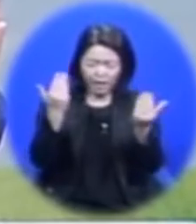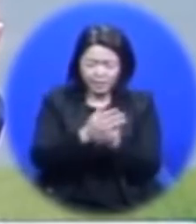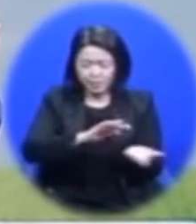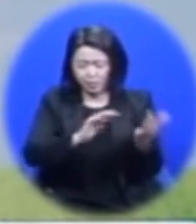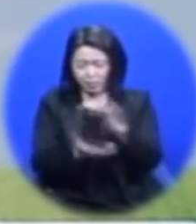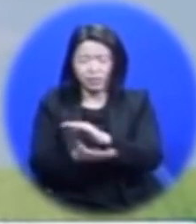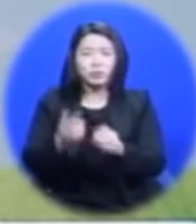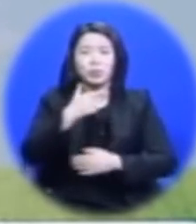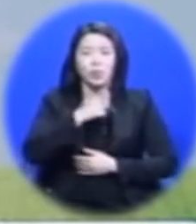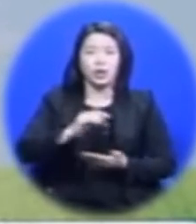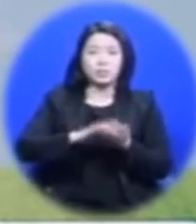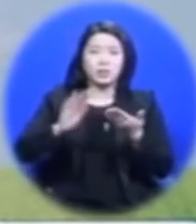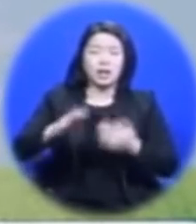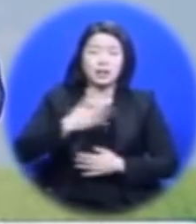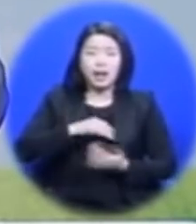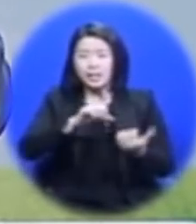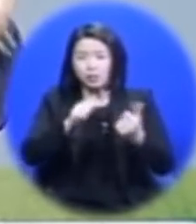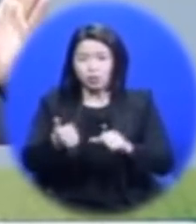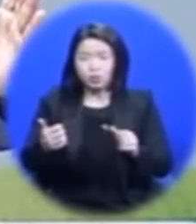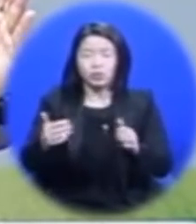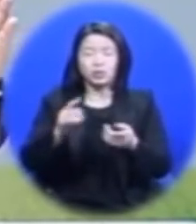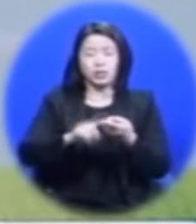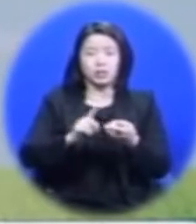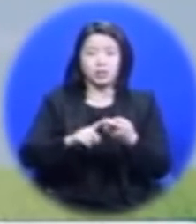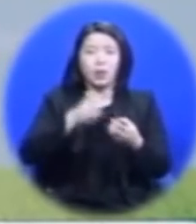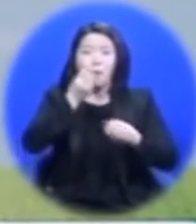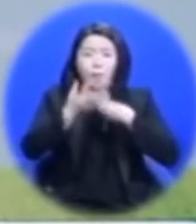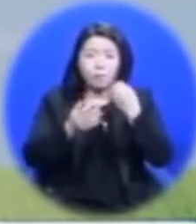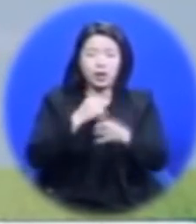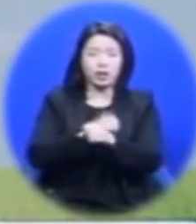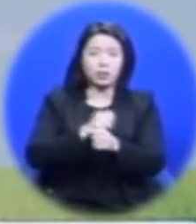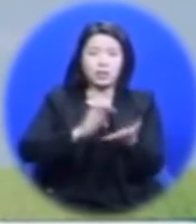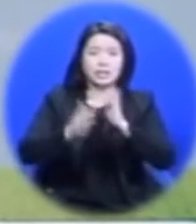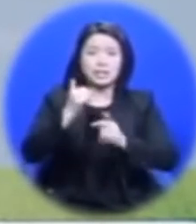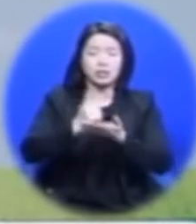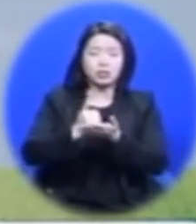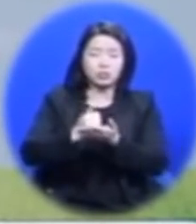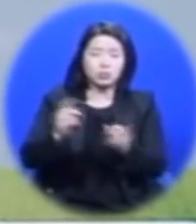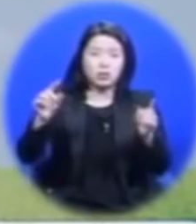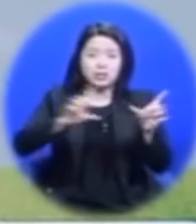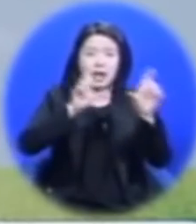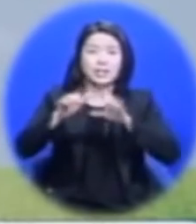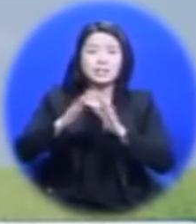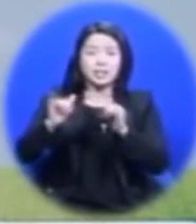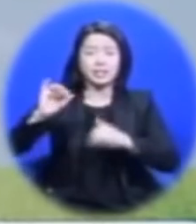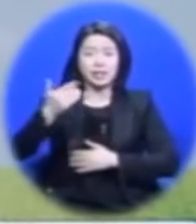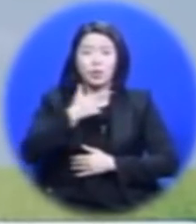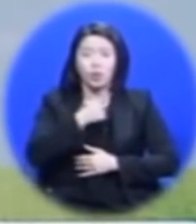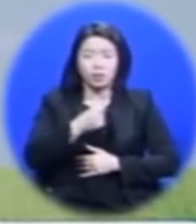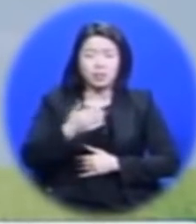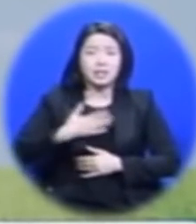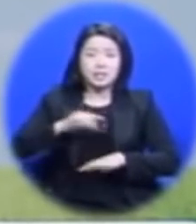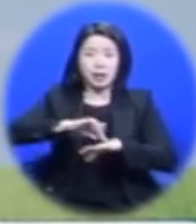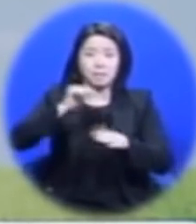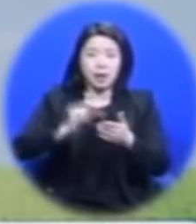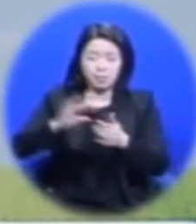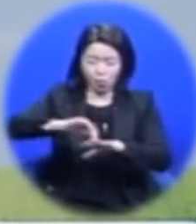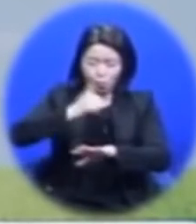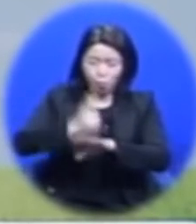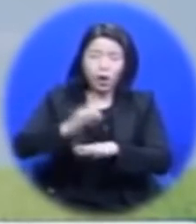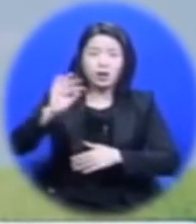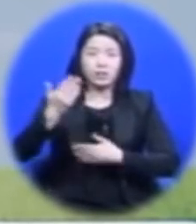원합니다. 제가 나는 죽었음을 정말 고백하며 예수님으로 사는 자가 되기를 원합니다. 제 마음의 왕이